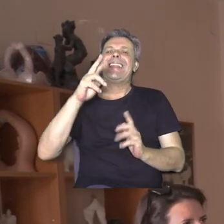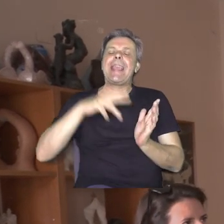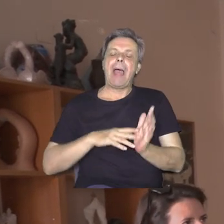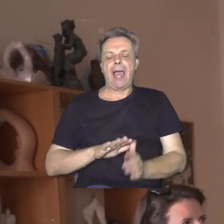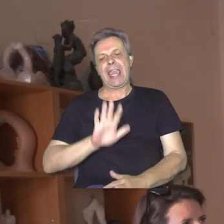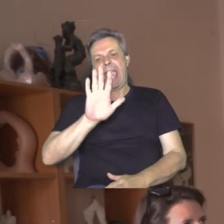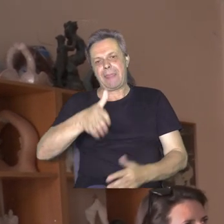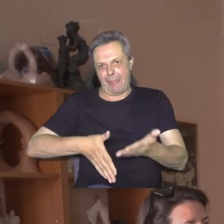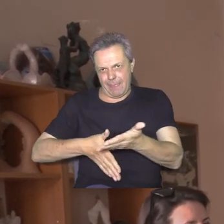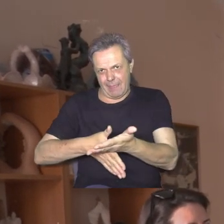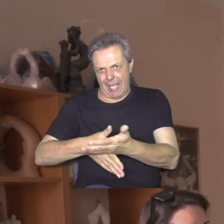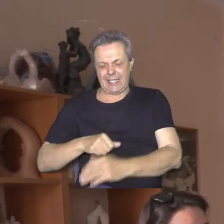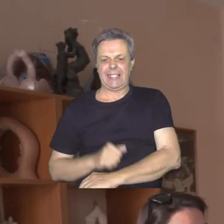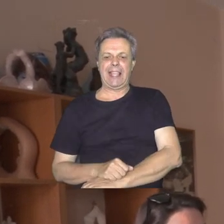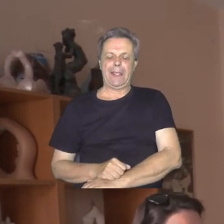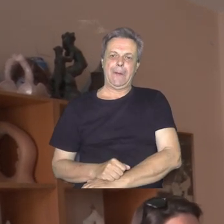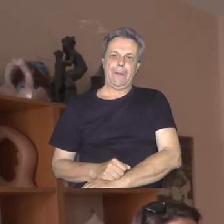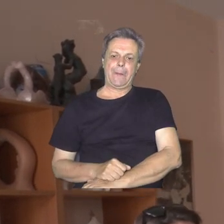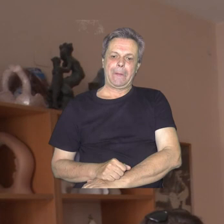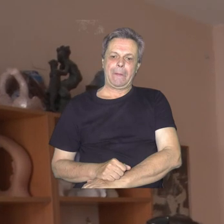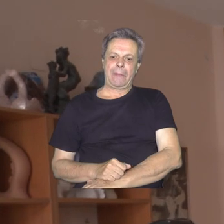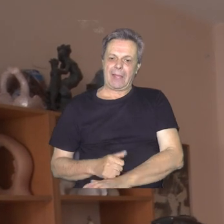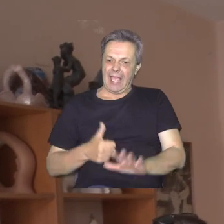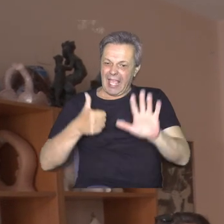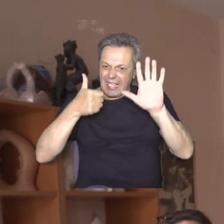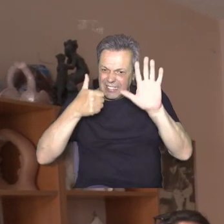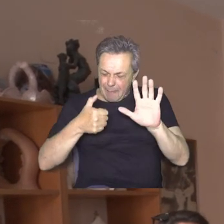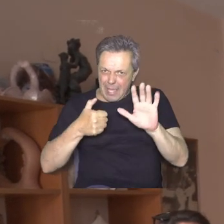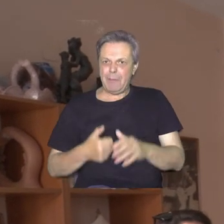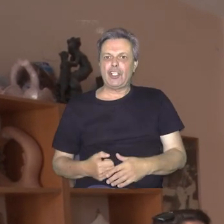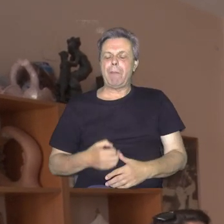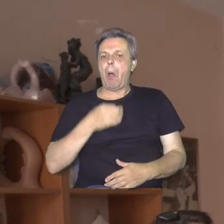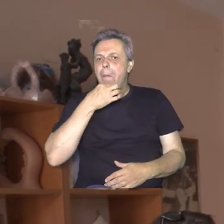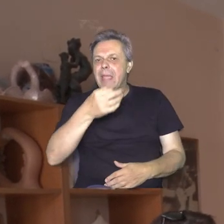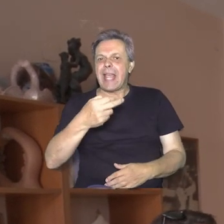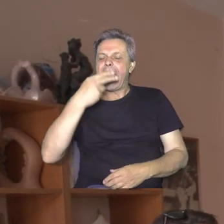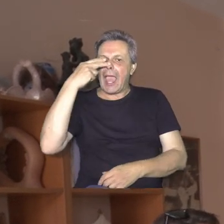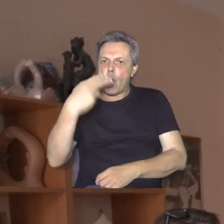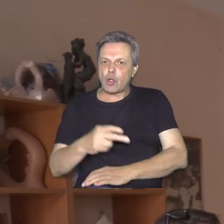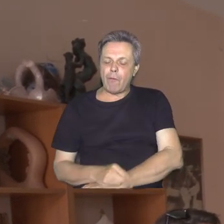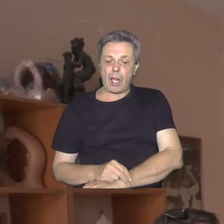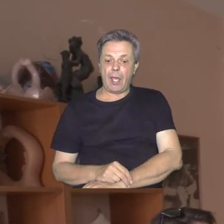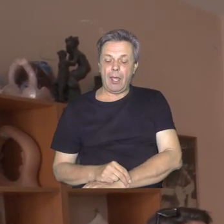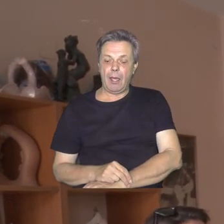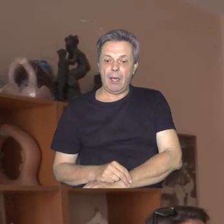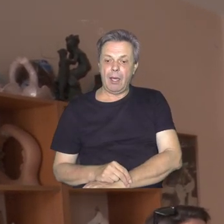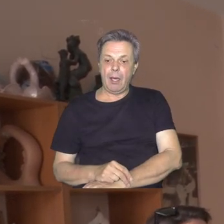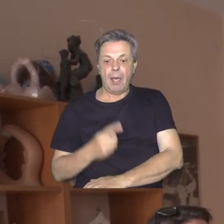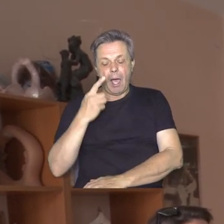Martina je njen asistent. Snimit ćemo naravno pitanja i odgovore,